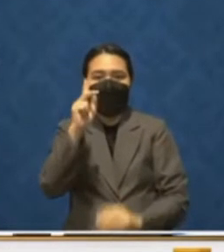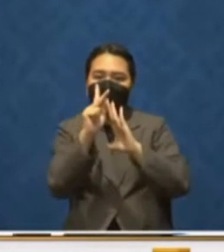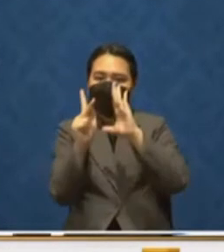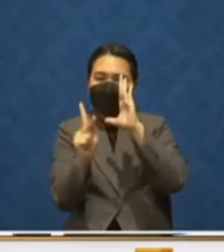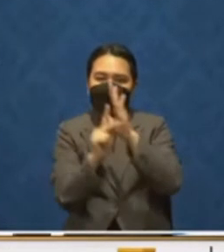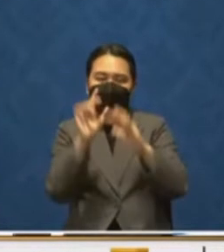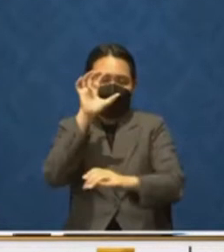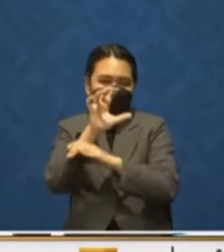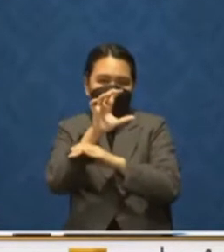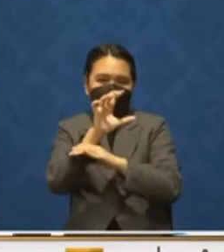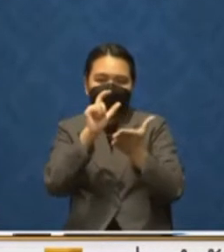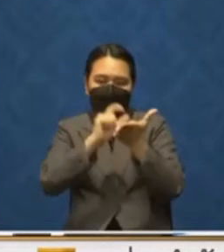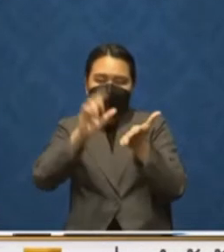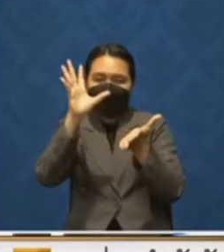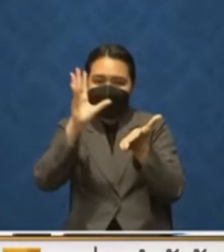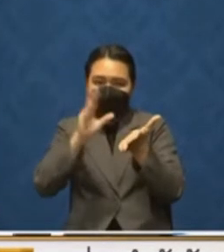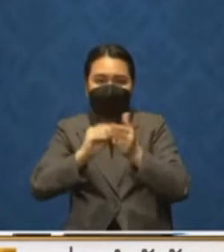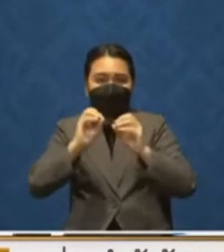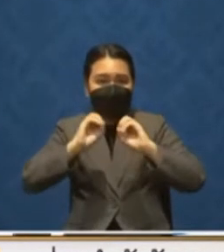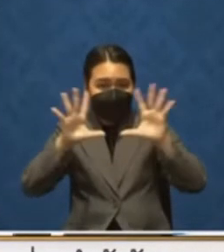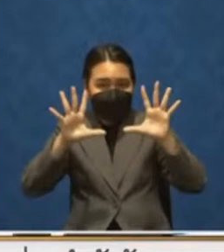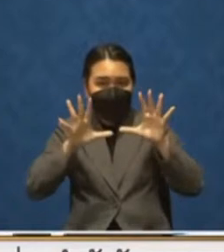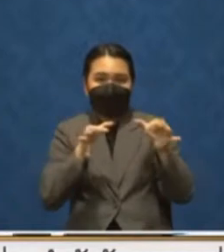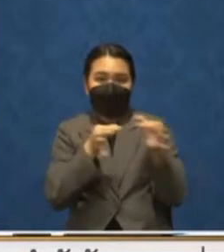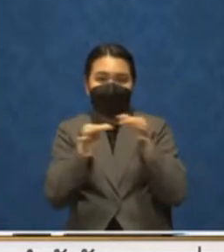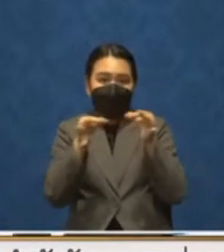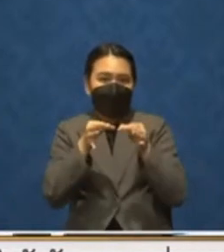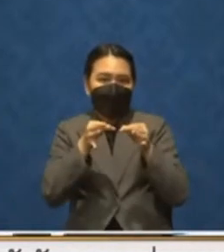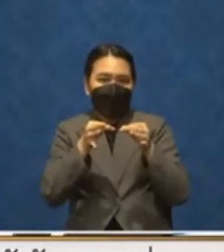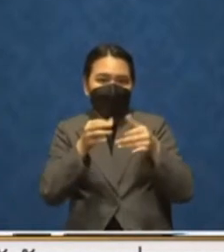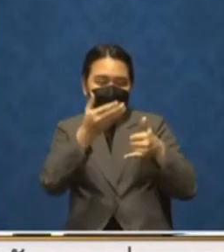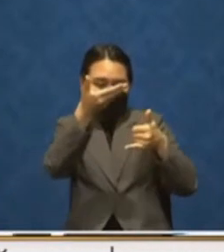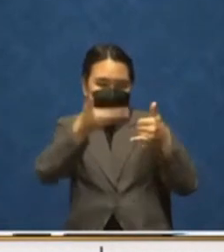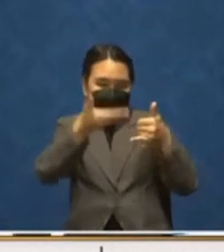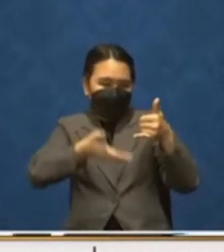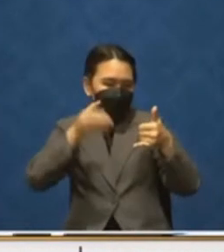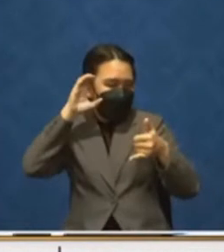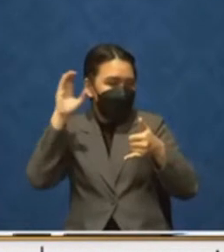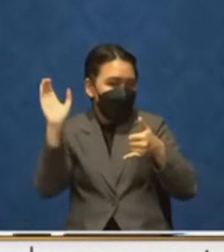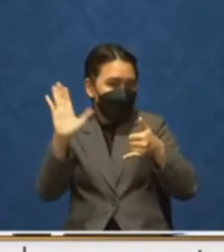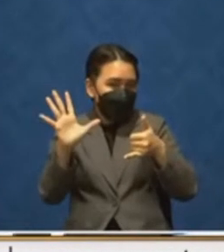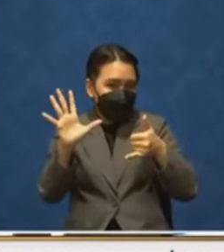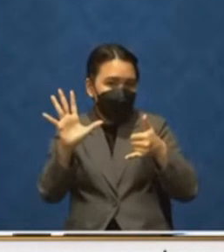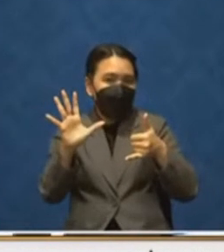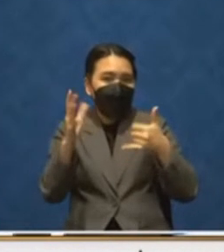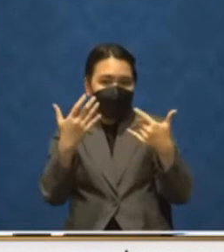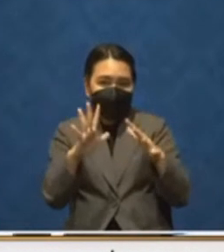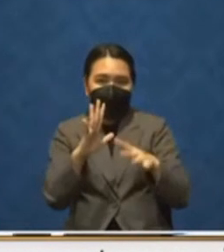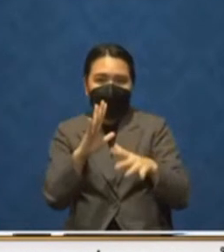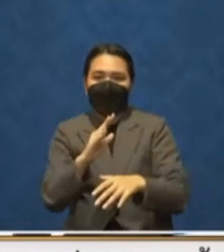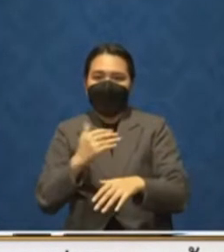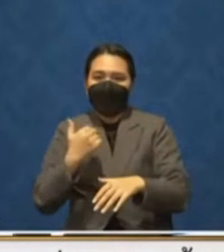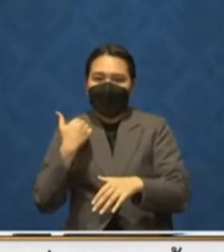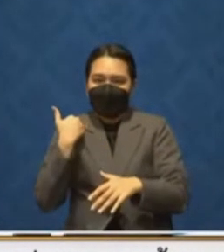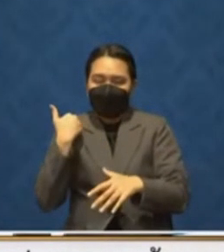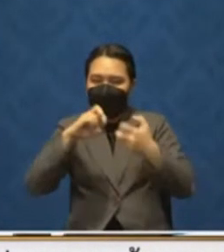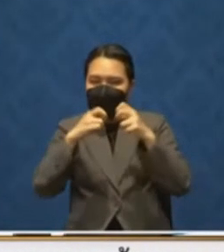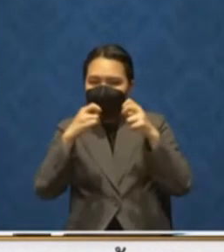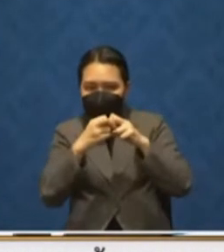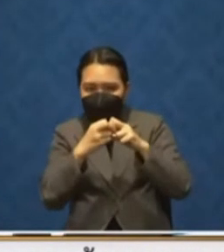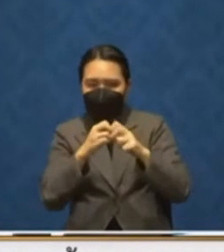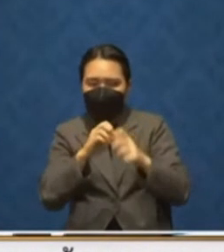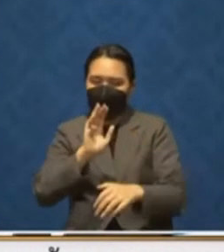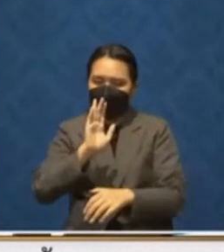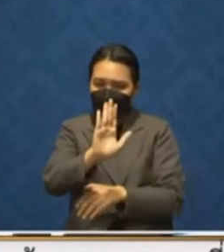เจนผู้การอภิปรายวันใจในไฟเทียบที่ปลายก็คิดถึงจุดอ่อนข้อบกพร่องของ